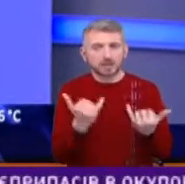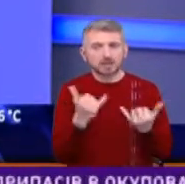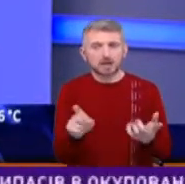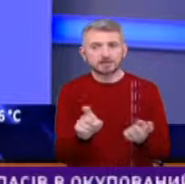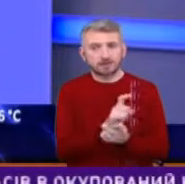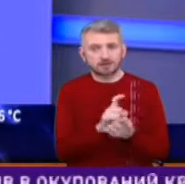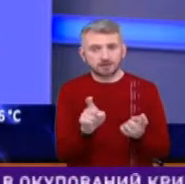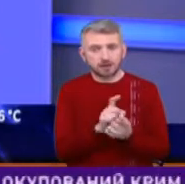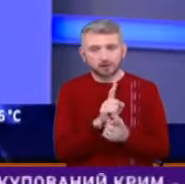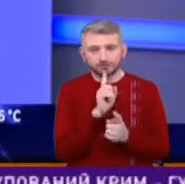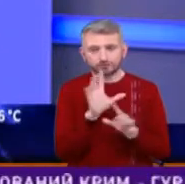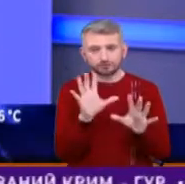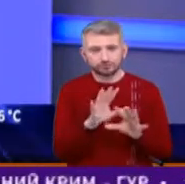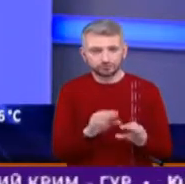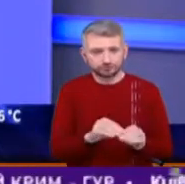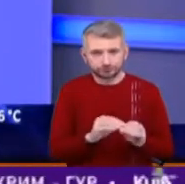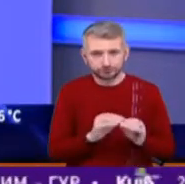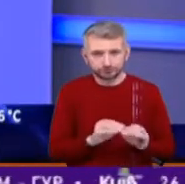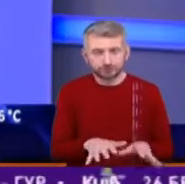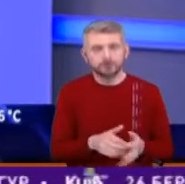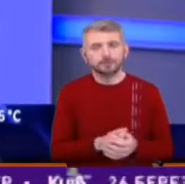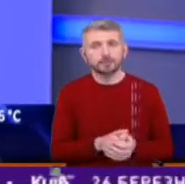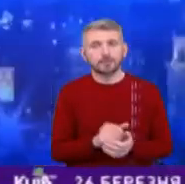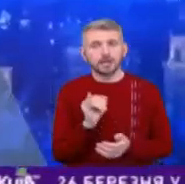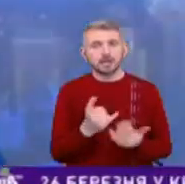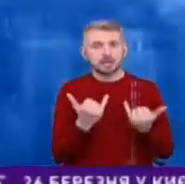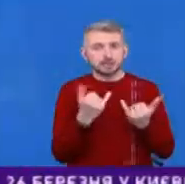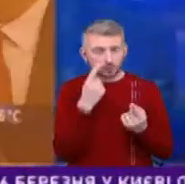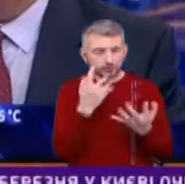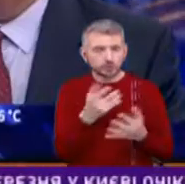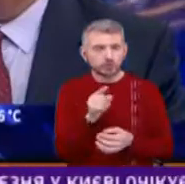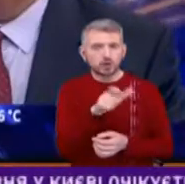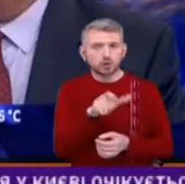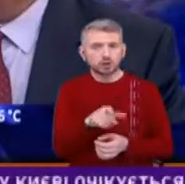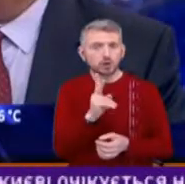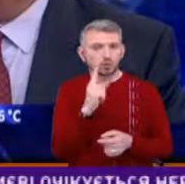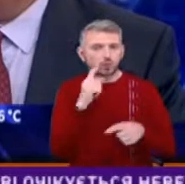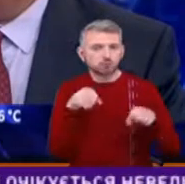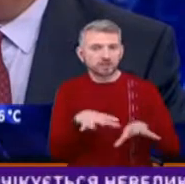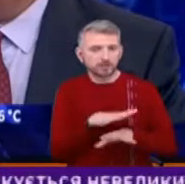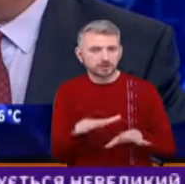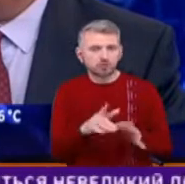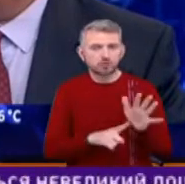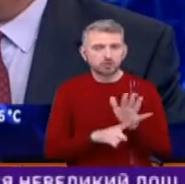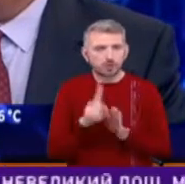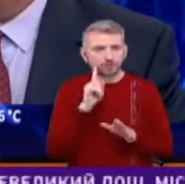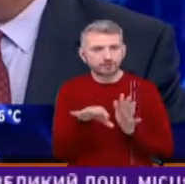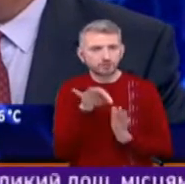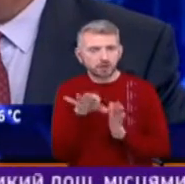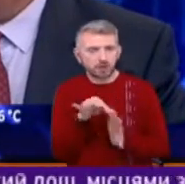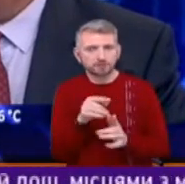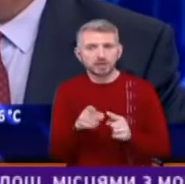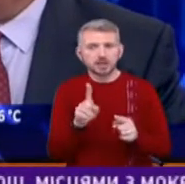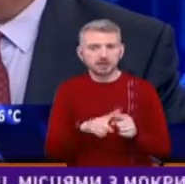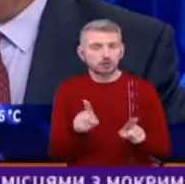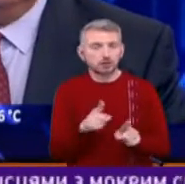скандал якби вже зіграв свою роль. Вщух. Зараз очевидно, що ті люди, які не визначились, починають визначатись. І очевидно, що ця картина, яку